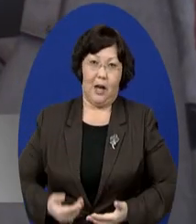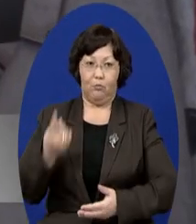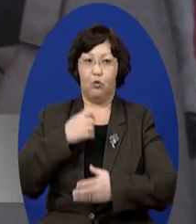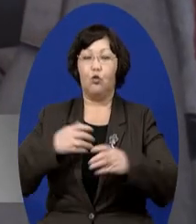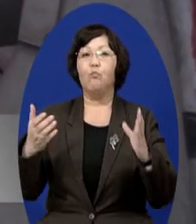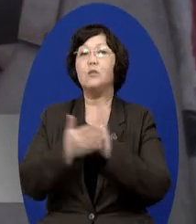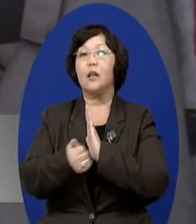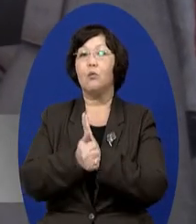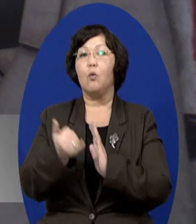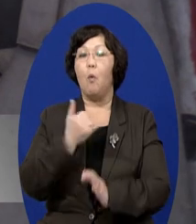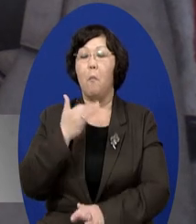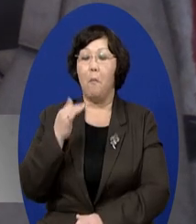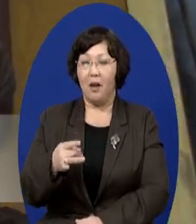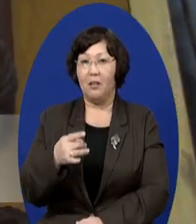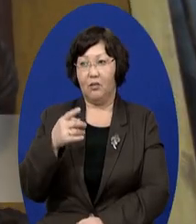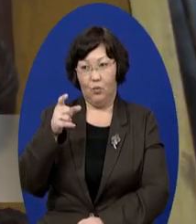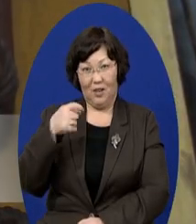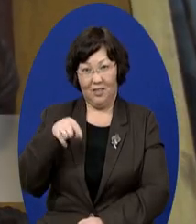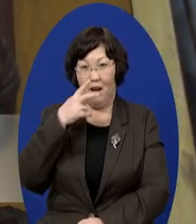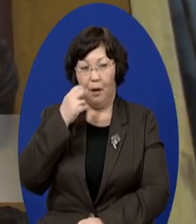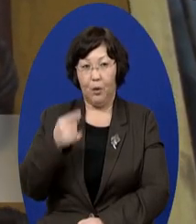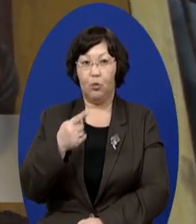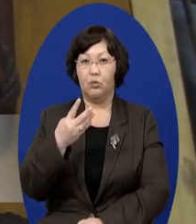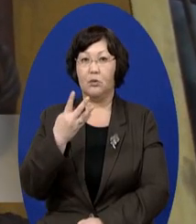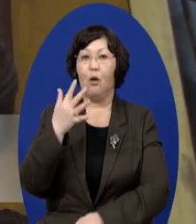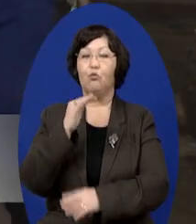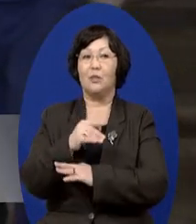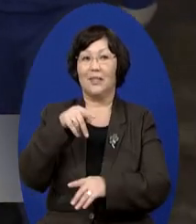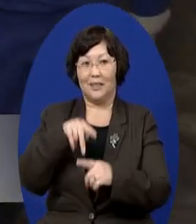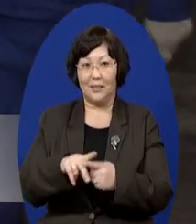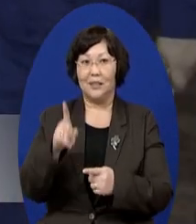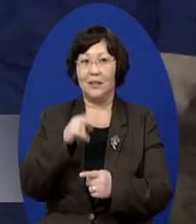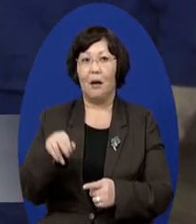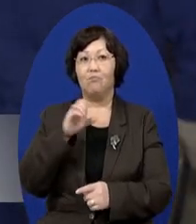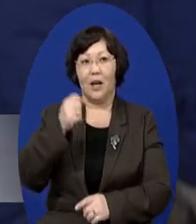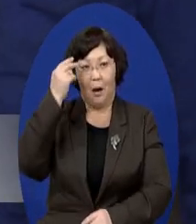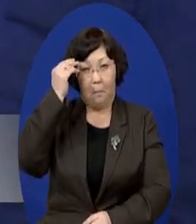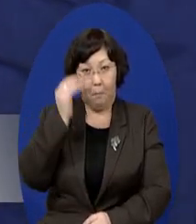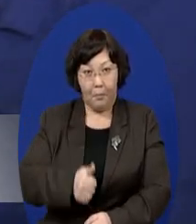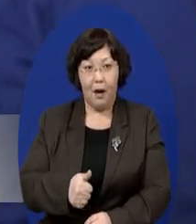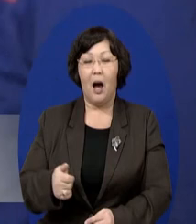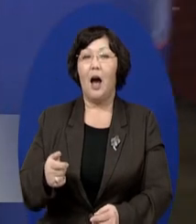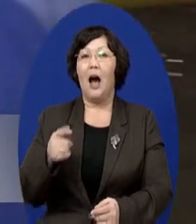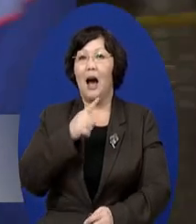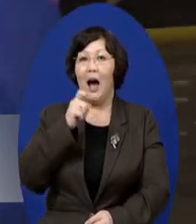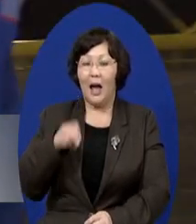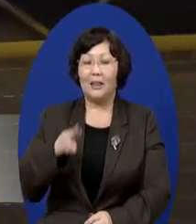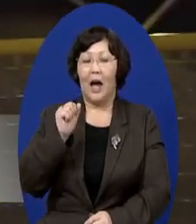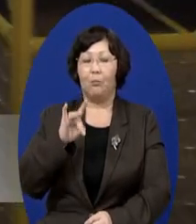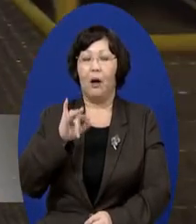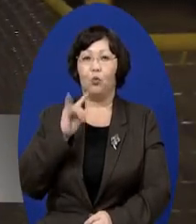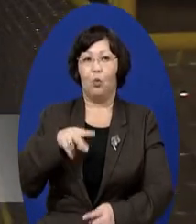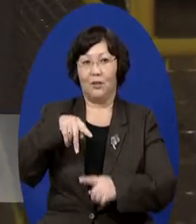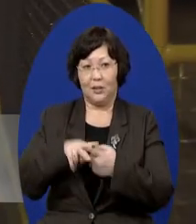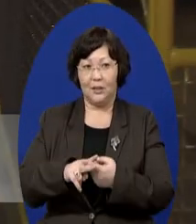чадвар гэдгийг Ууган Баяраас харж болно. 45 оны засварын дамжаанд суралцсан тэрээр хаалт арматурын засварын автомат